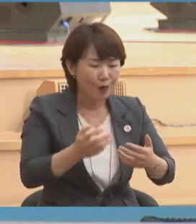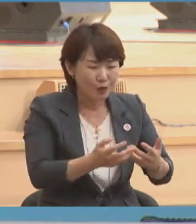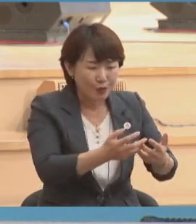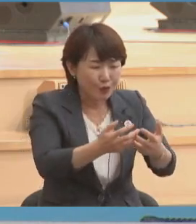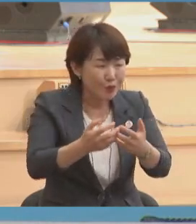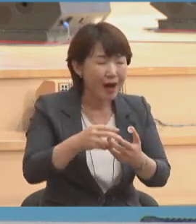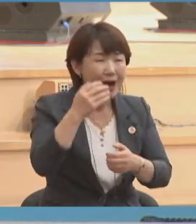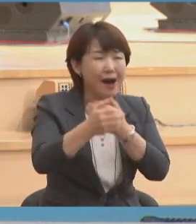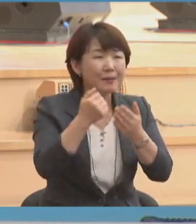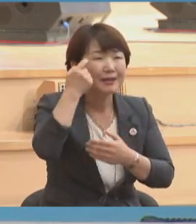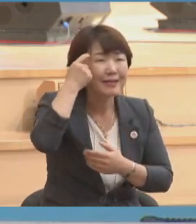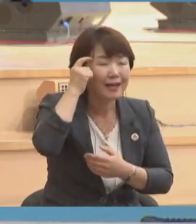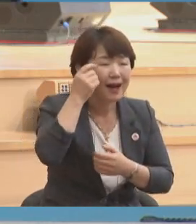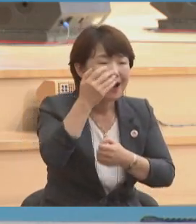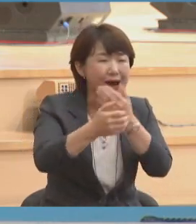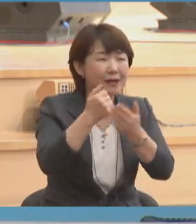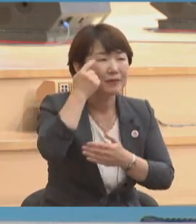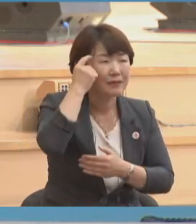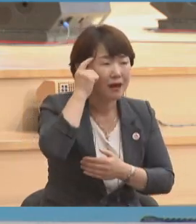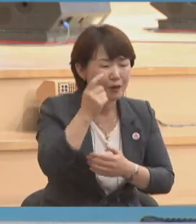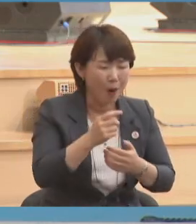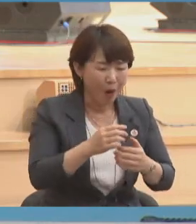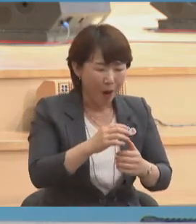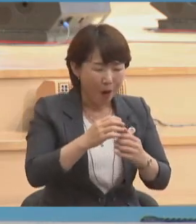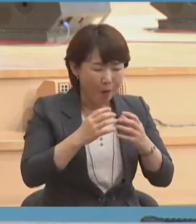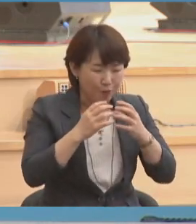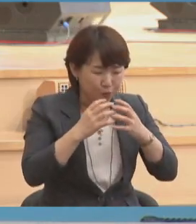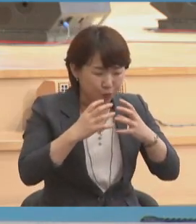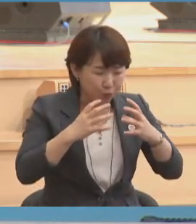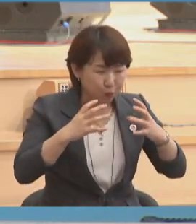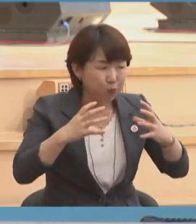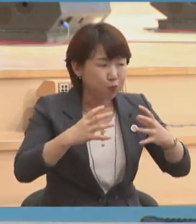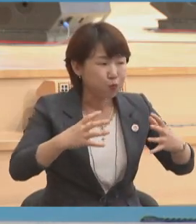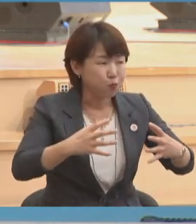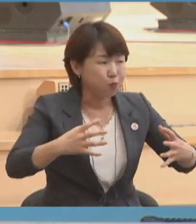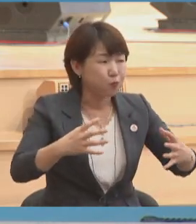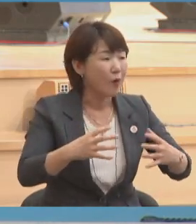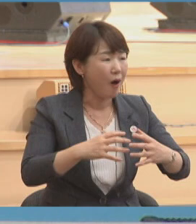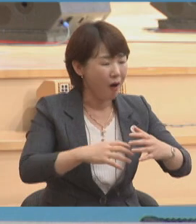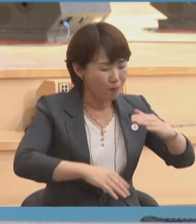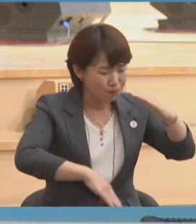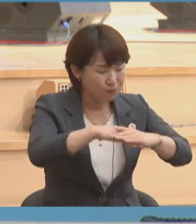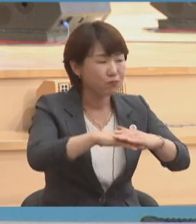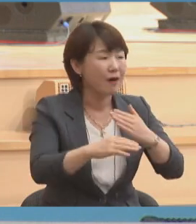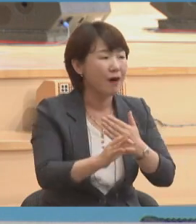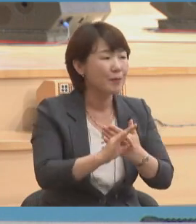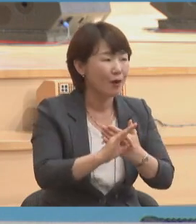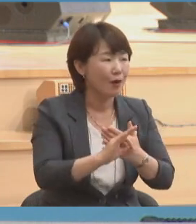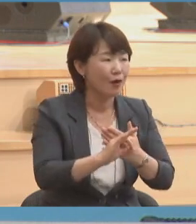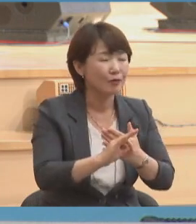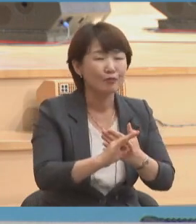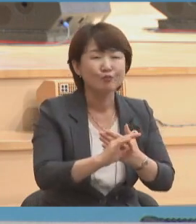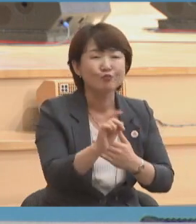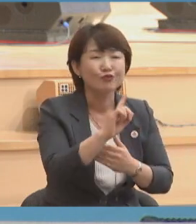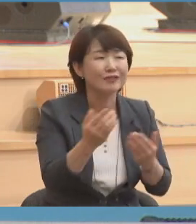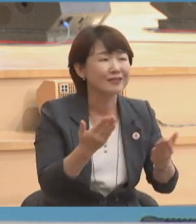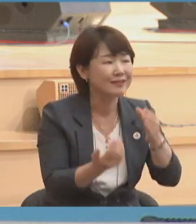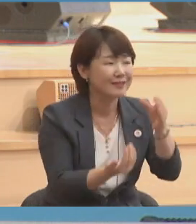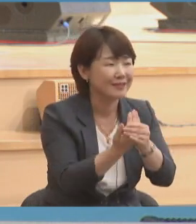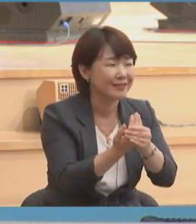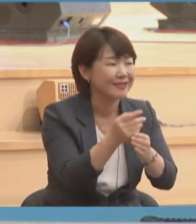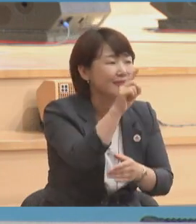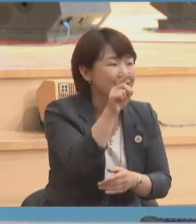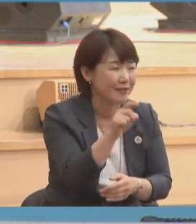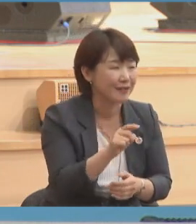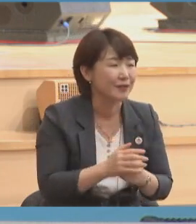생각으로, 하나님의 뜻으로 우리가 빵빵하게 채우면, 성령 충만하면 어떤 일이 벌어질까요?